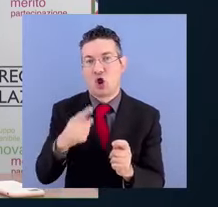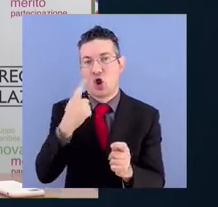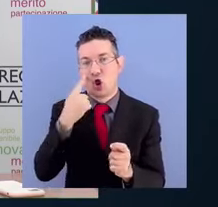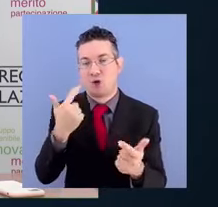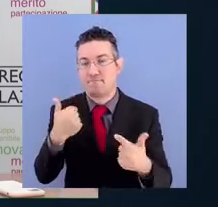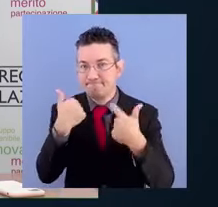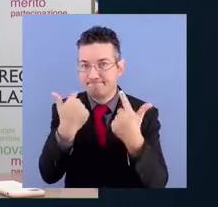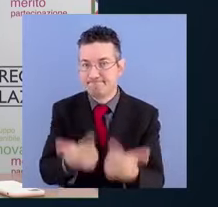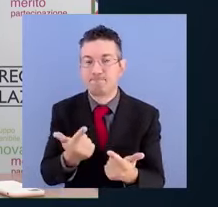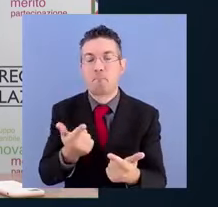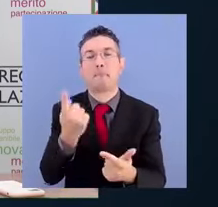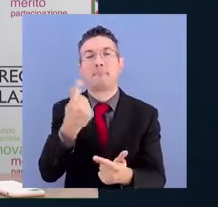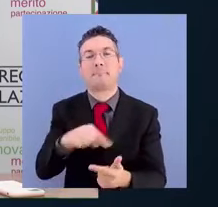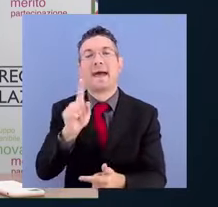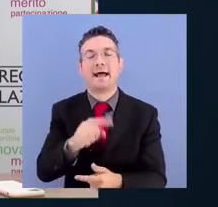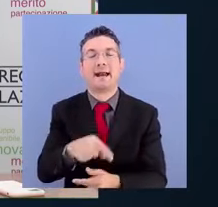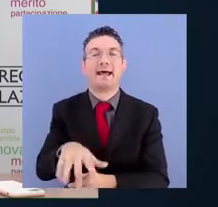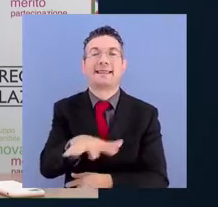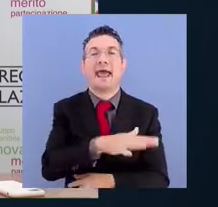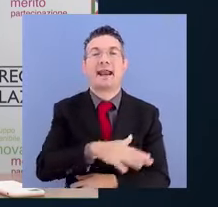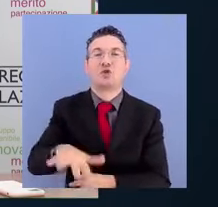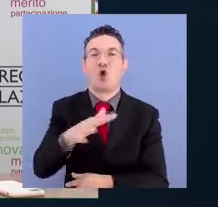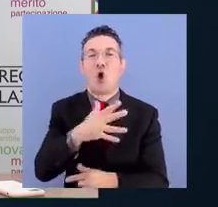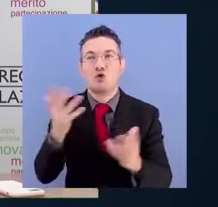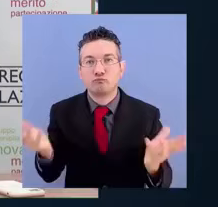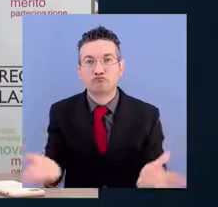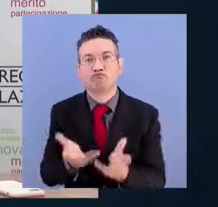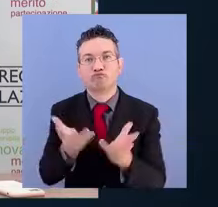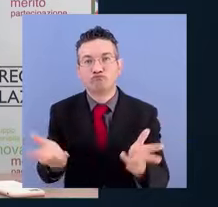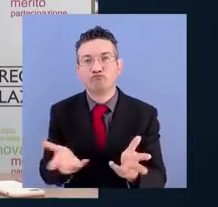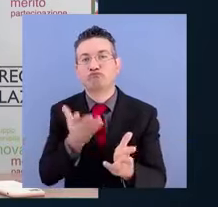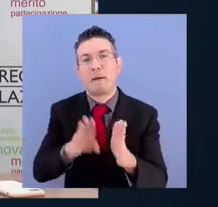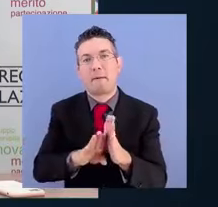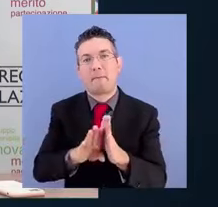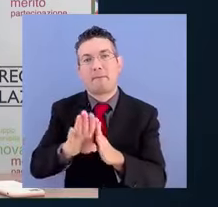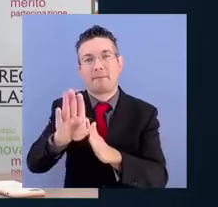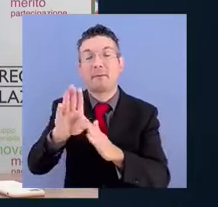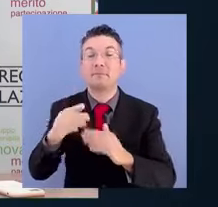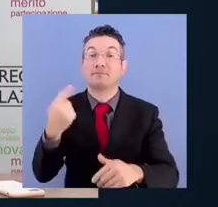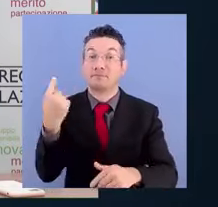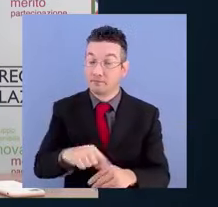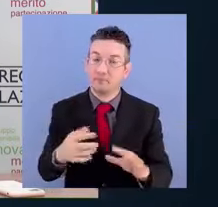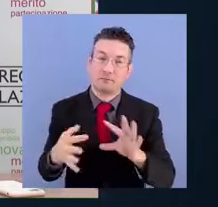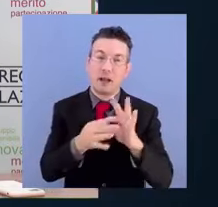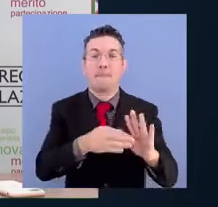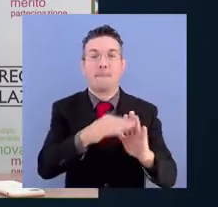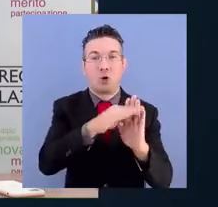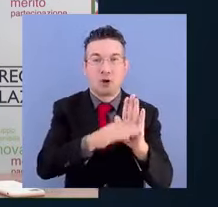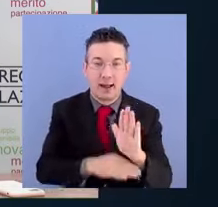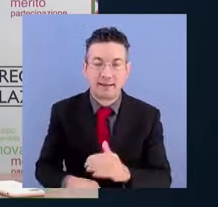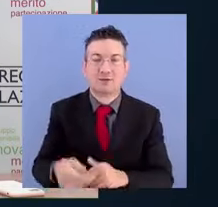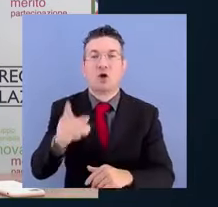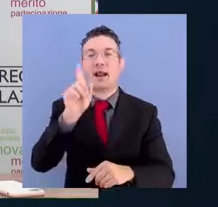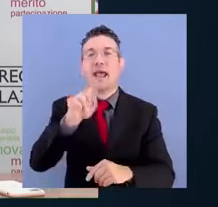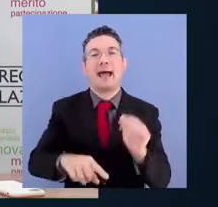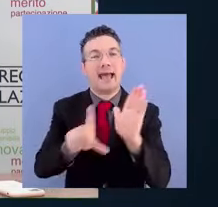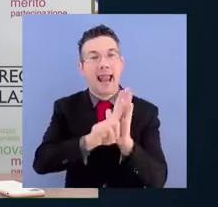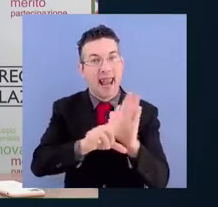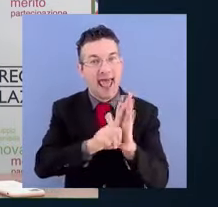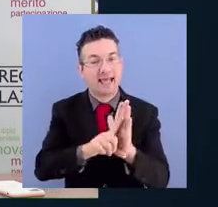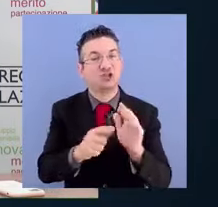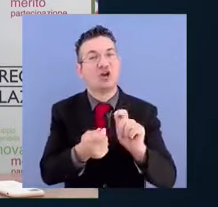nostro territorio una strategia che ci condurrà affiancata alla programmazione alla revisione della legge che vedremo